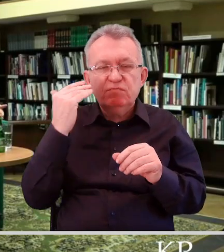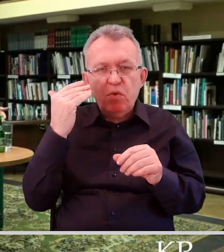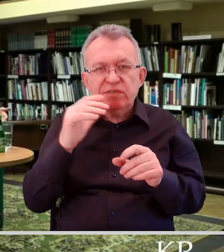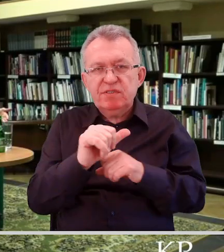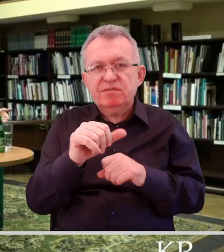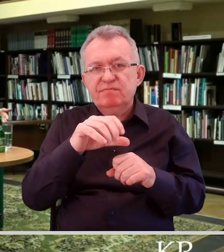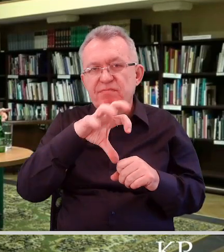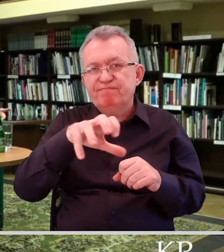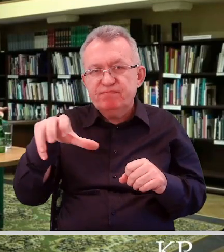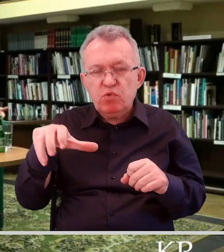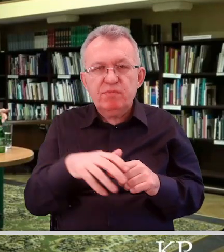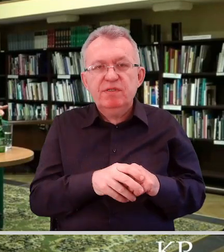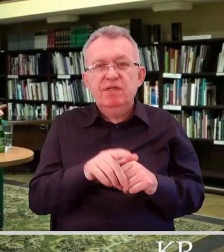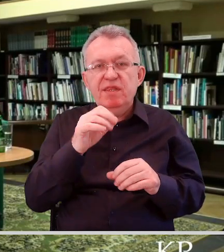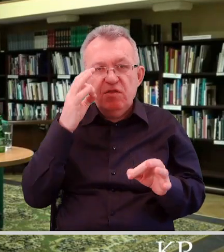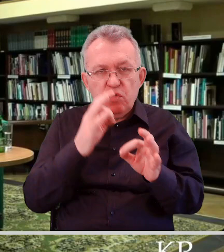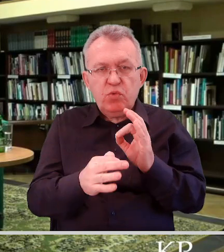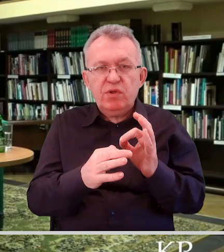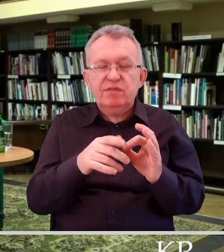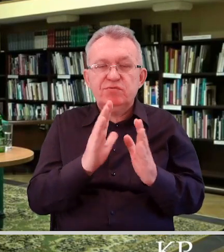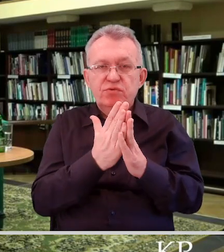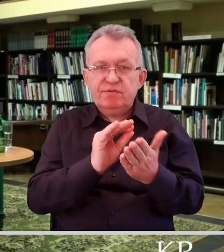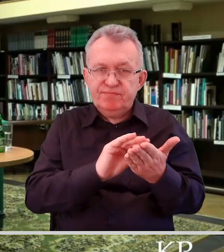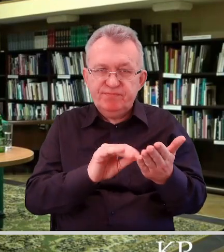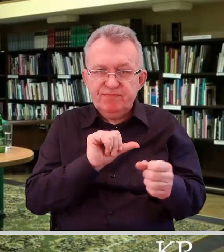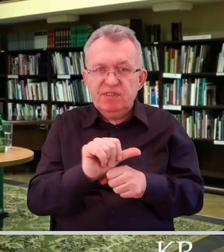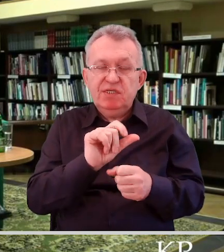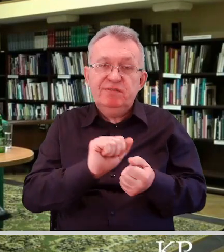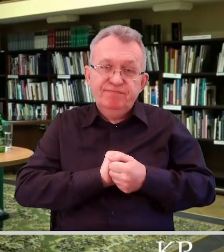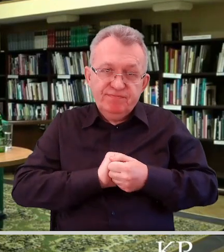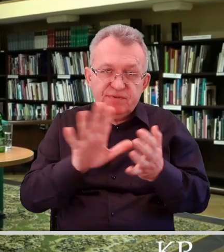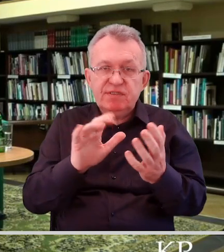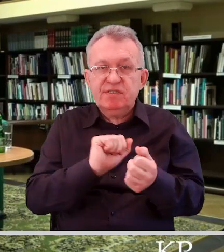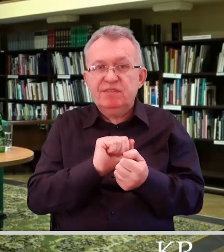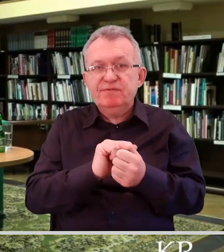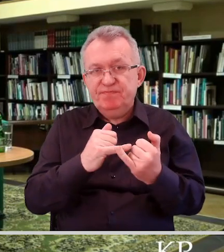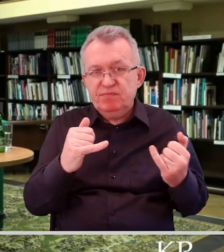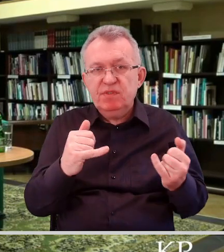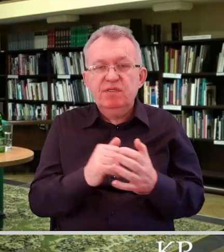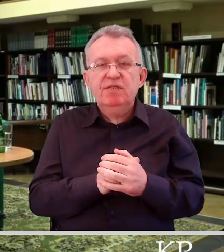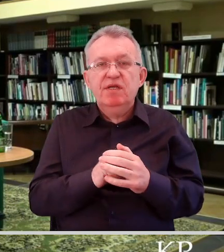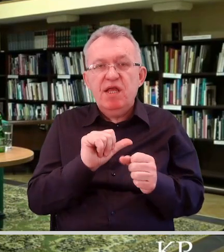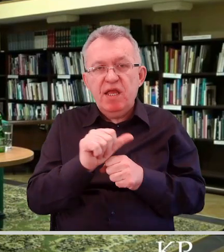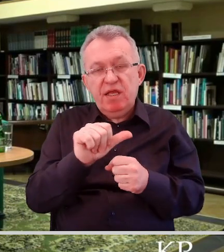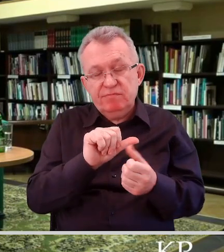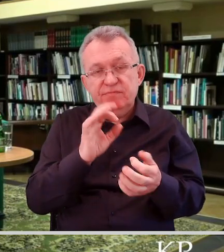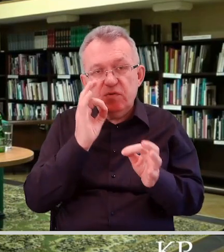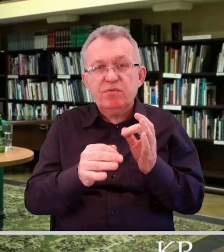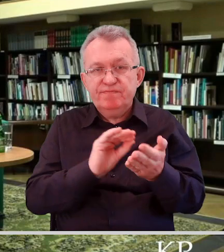omawia bardzo, bardzo dokładnie już w książkach i chyba w prasie. Czasami zbyt efekciarsko, ale się